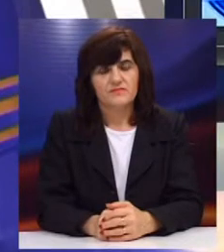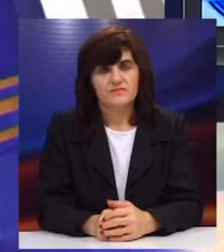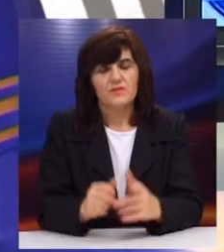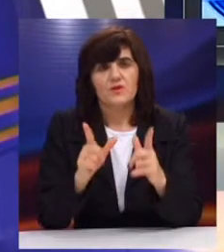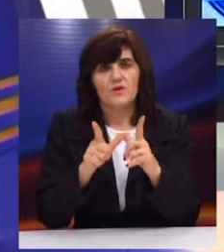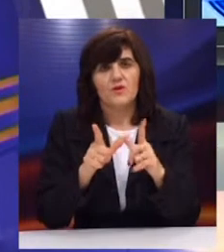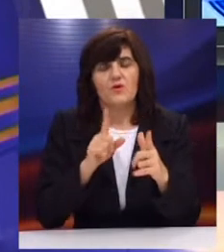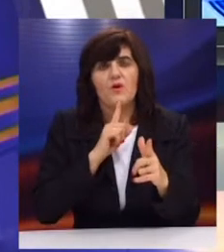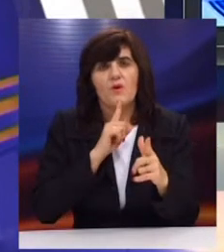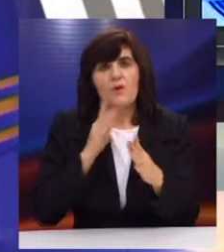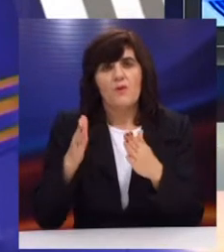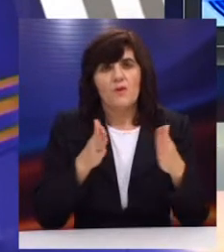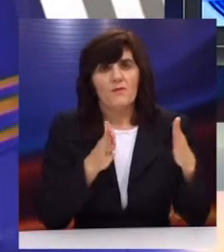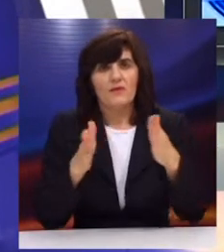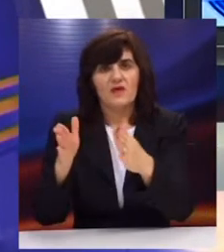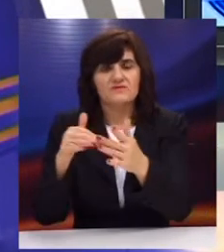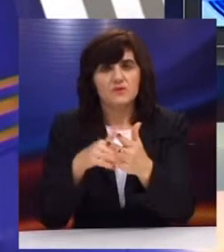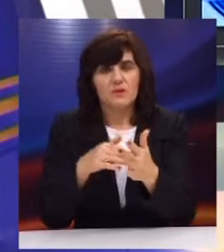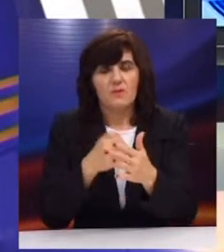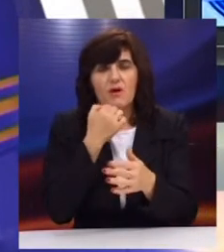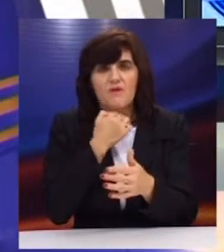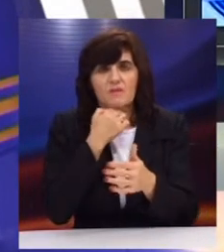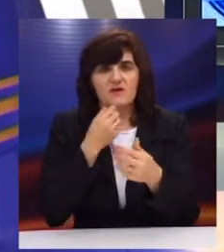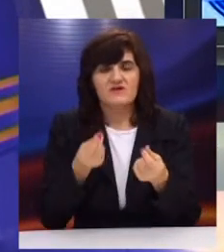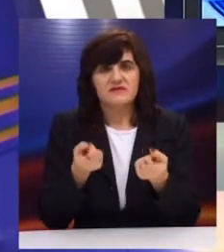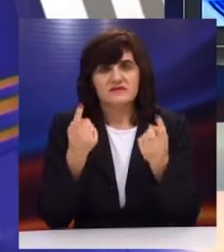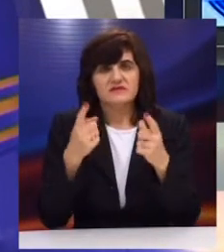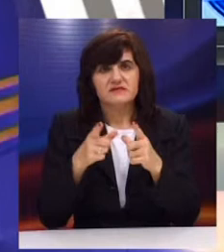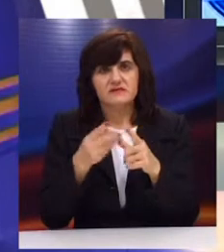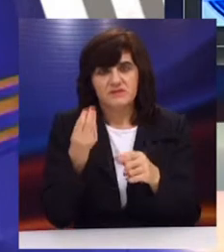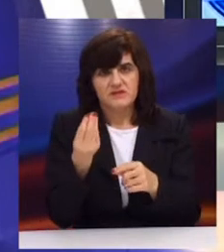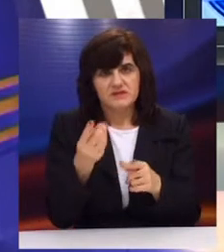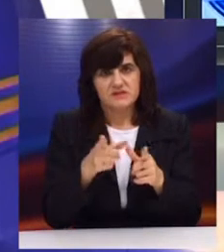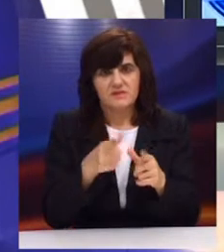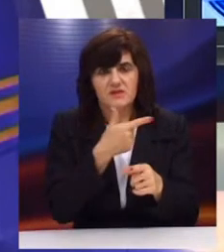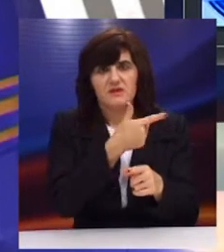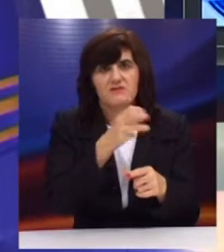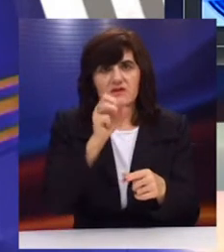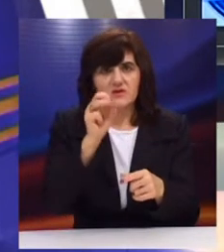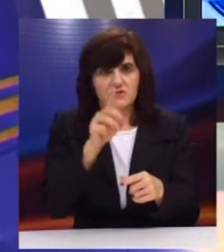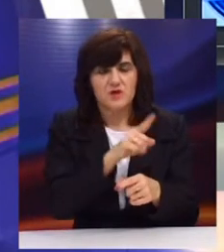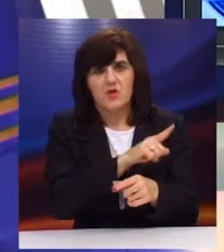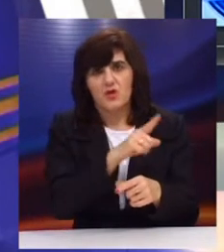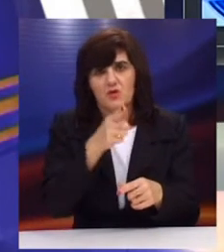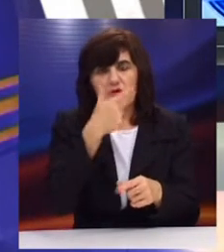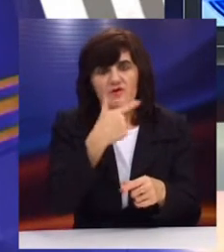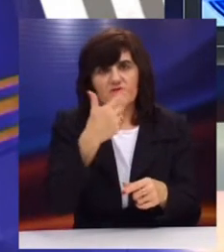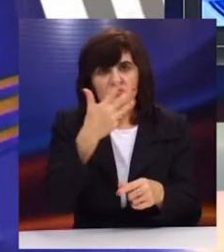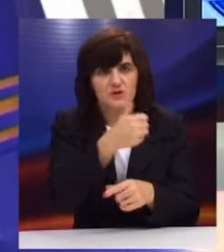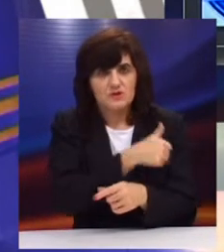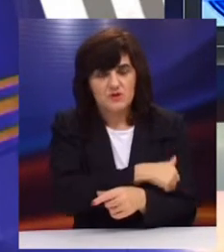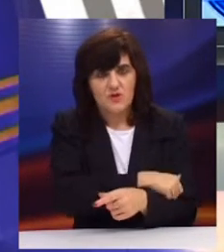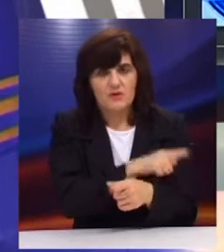U kom pravcu treba da se realizuje strategija poljoprivrede i ruralnog razvoja Srbije u periodu od 2014. do 2024.